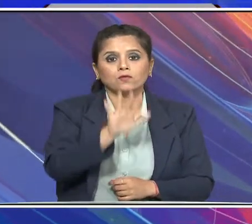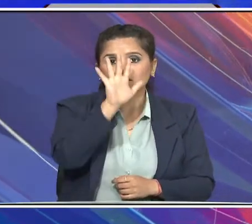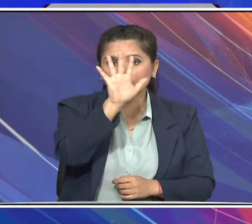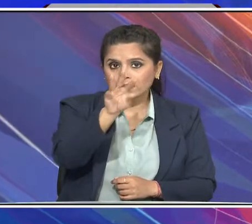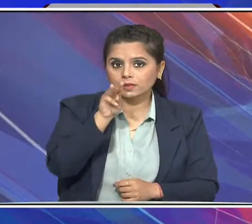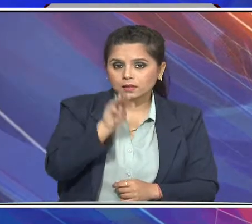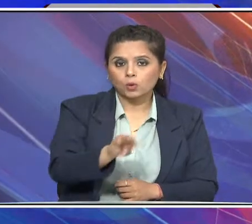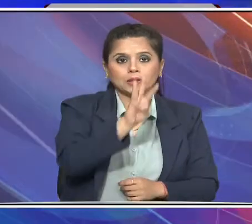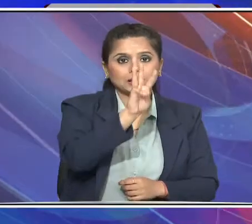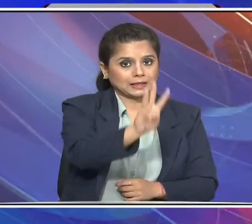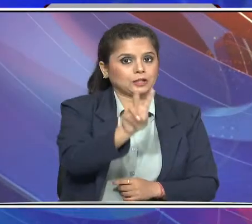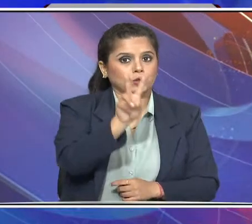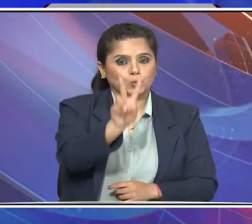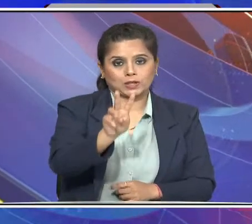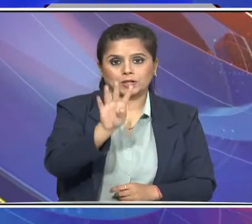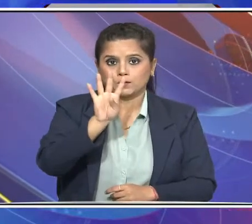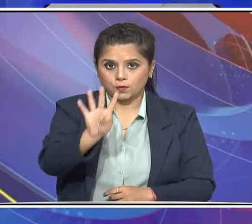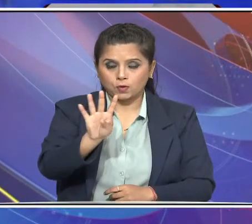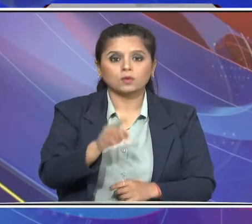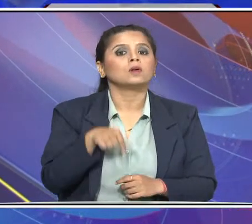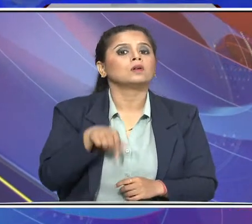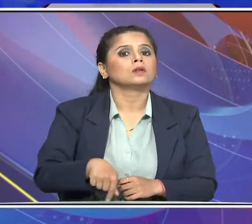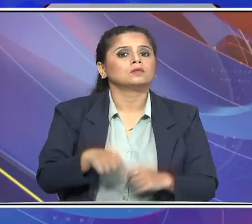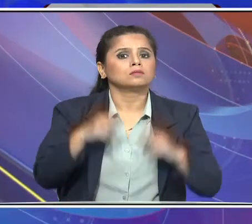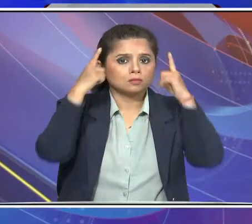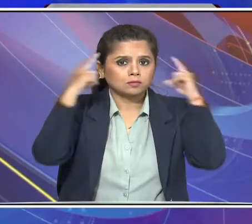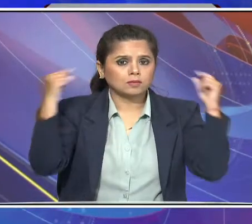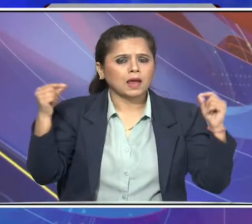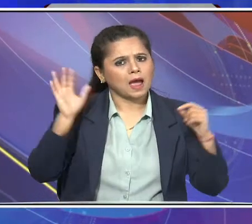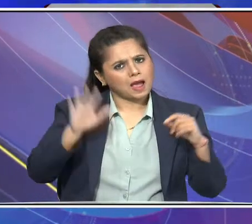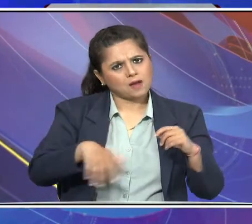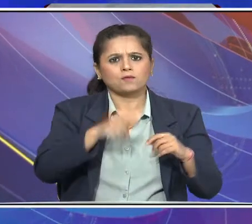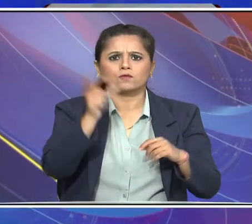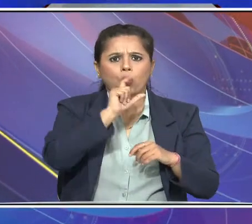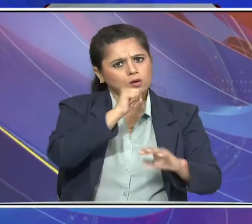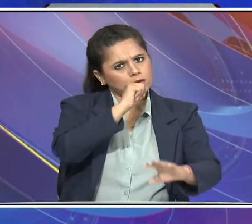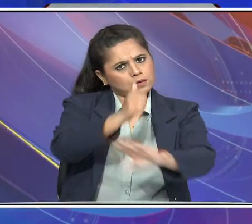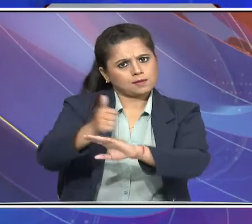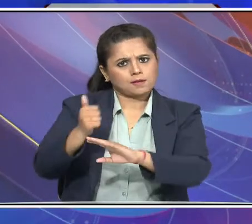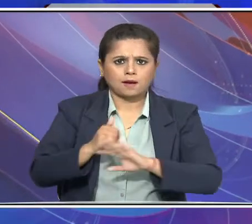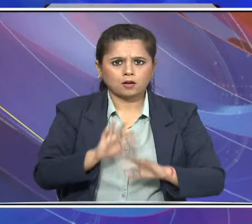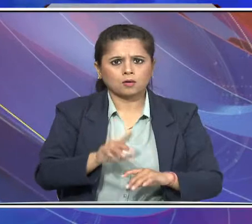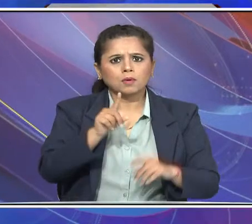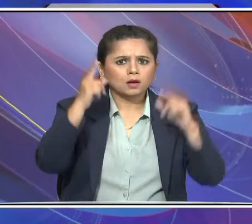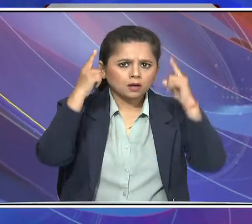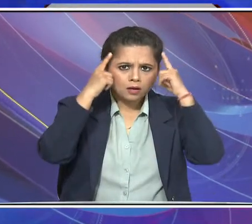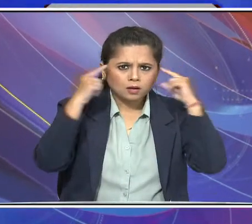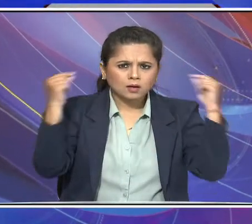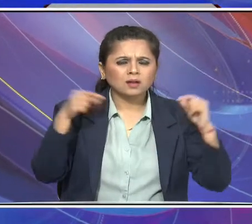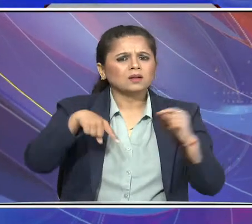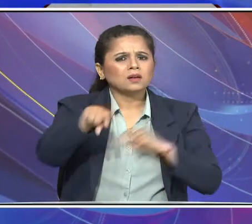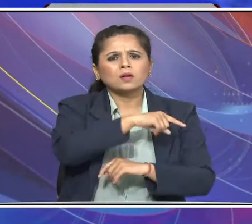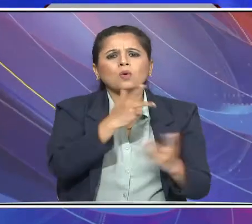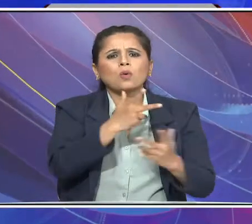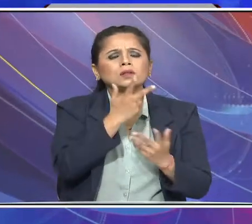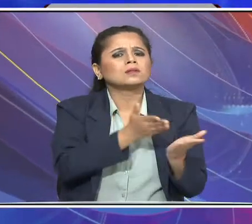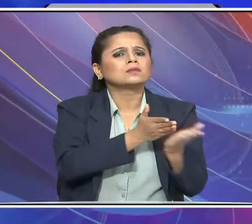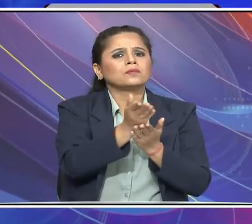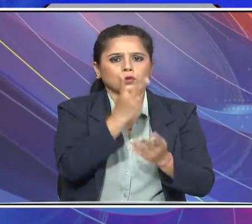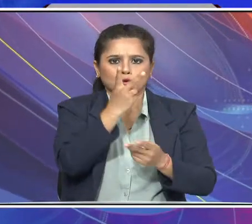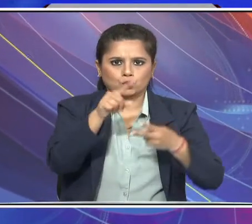5324 नर्सिंग इंस्टिट्यूट है लेकिन नर्स तीन टाइप की होती है